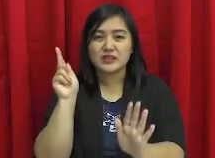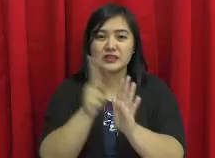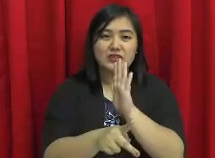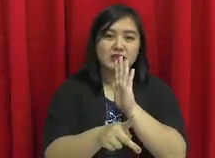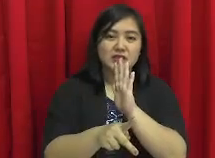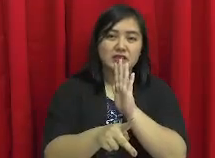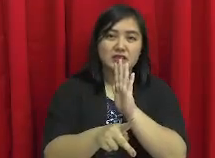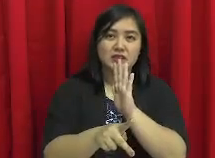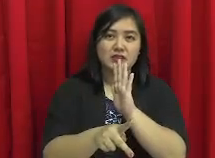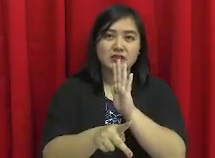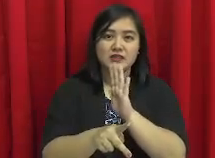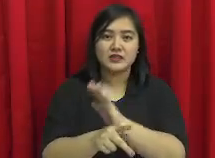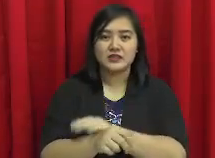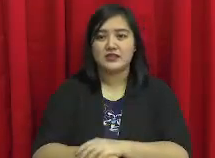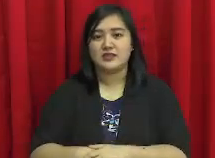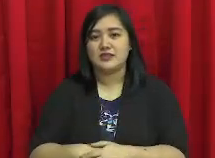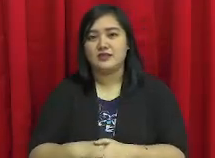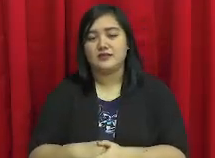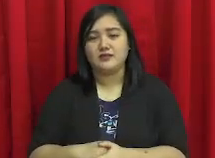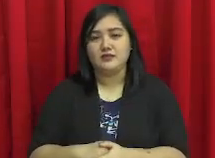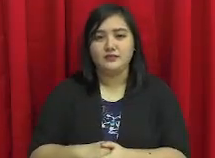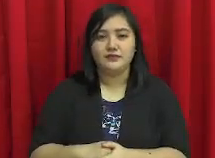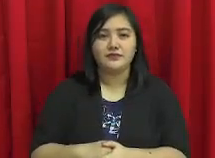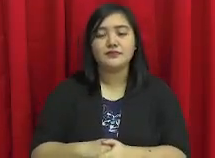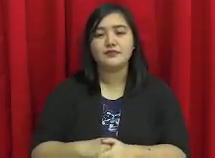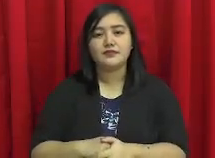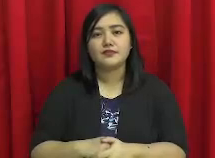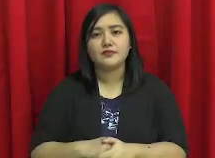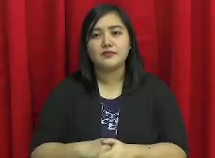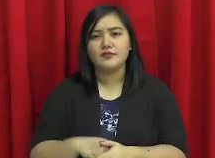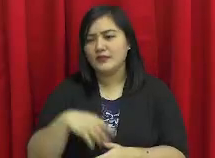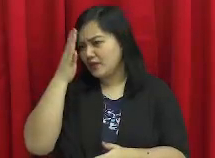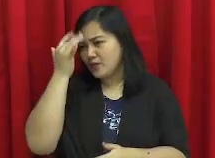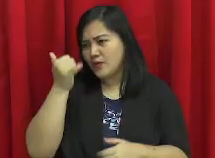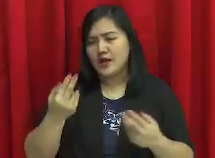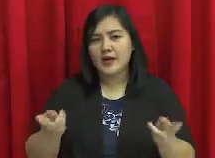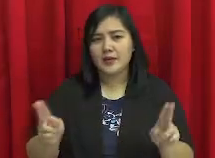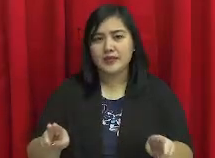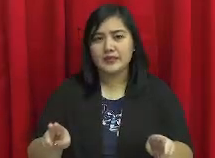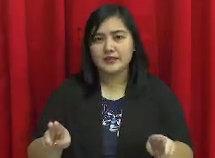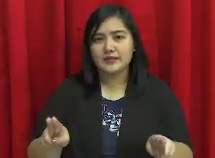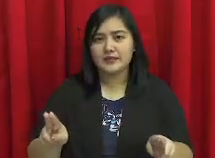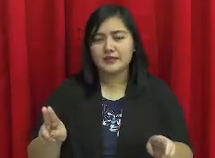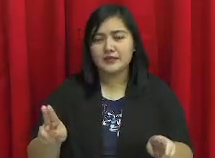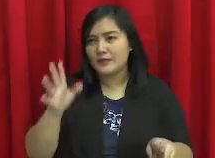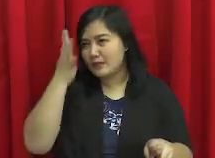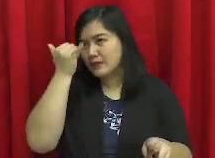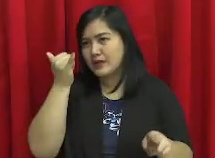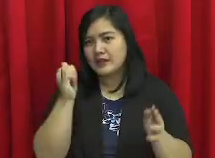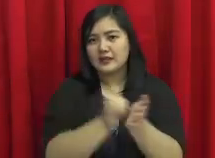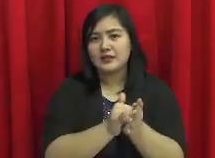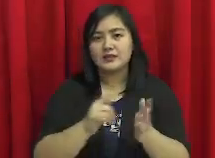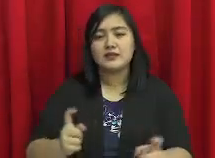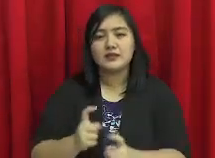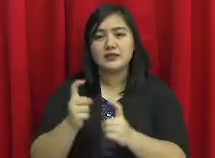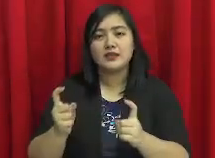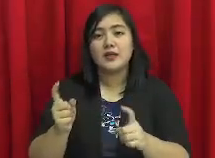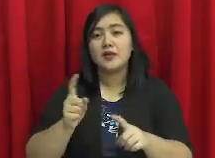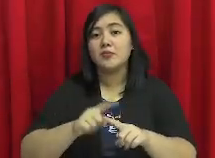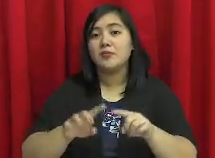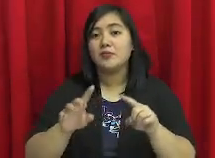see? Sana naman nagsimula. Nandito na. Bakit may lumabas ng ganong kasalanan? Kasi nga, merong nag-fail sa